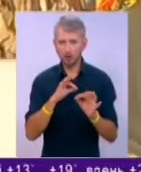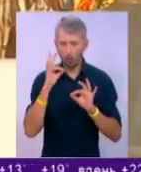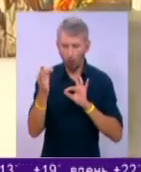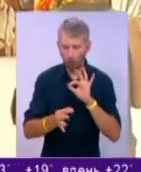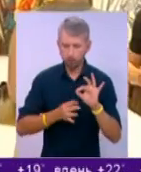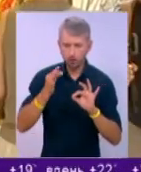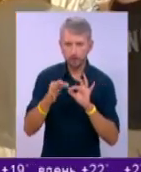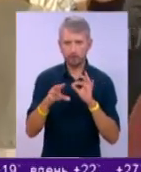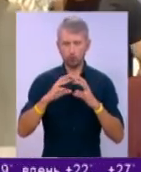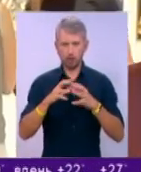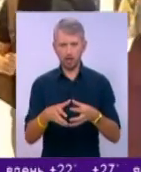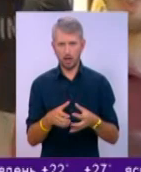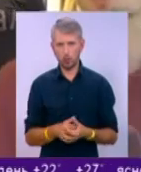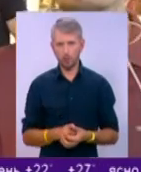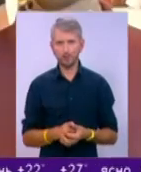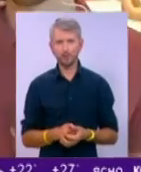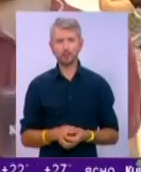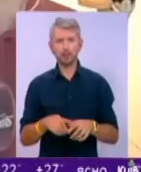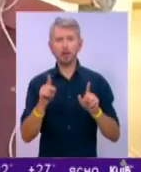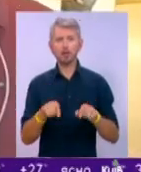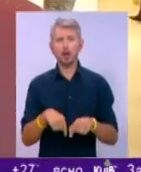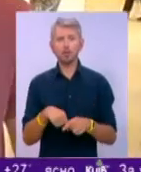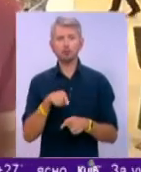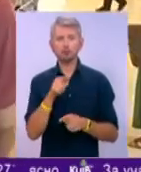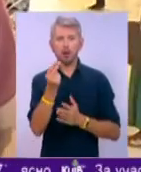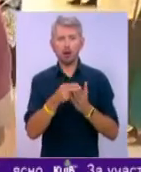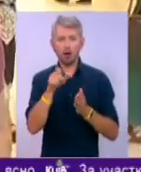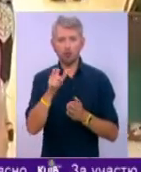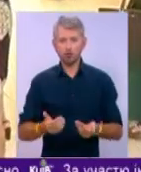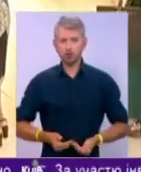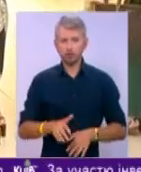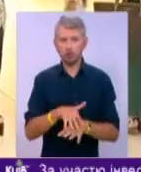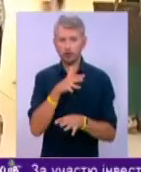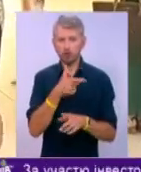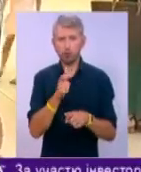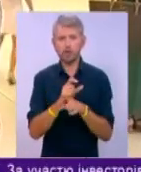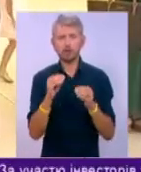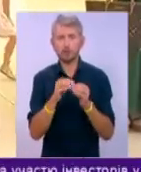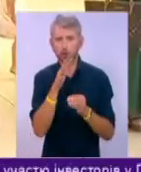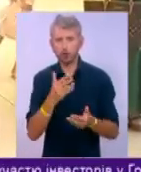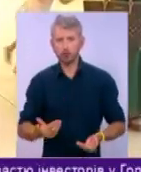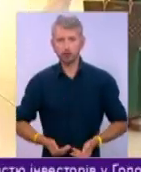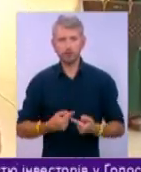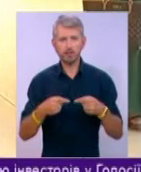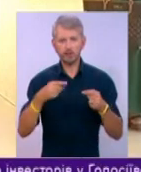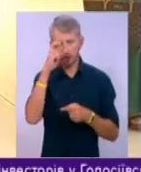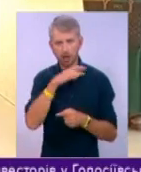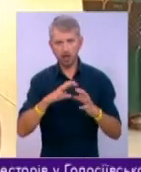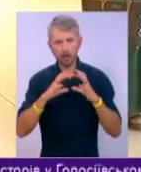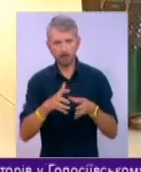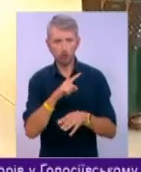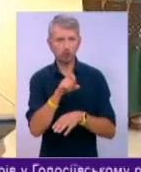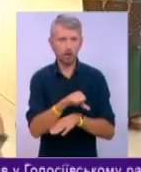всю планету. Також, до слова, автор жив тривалий час, понад 10 років, в різних країнах світу, за